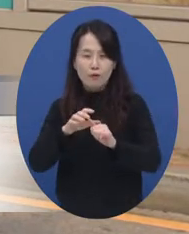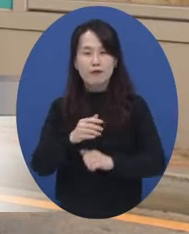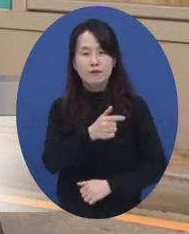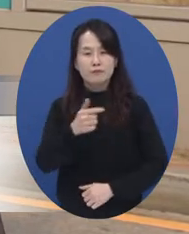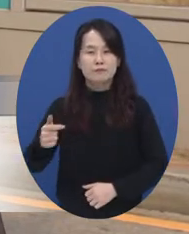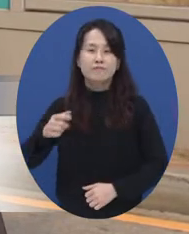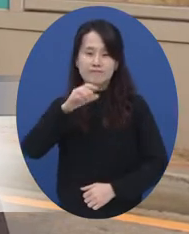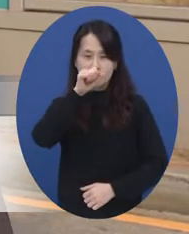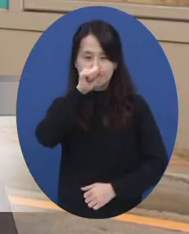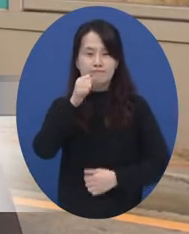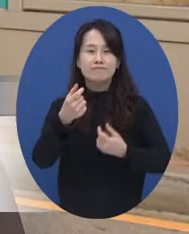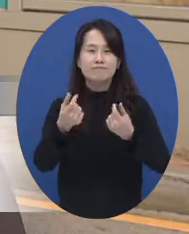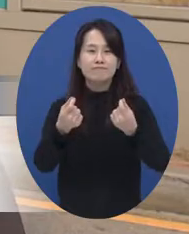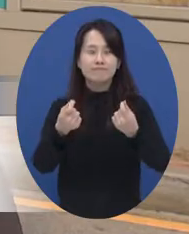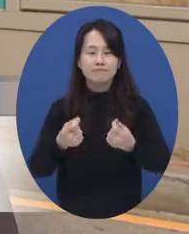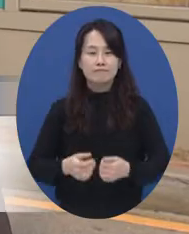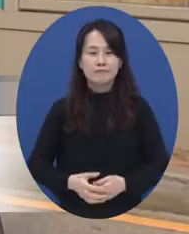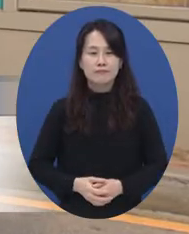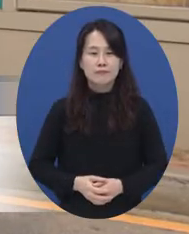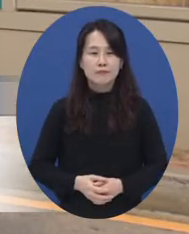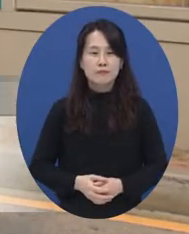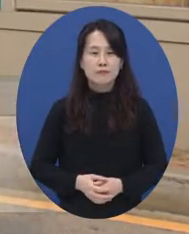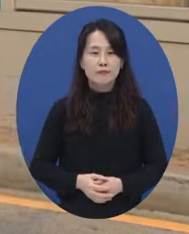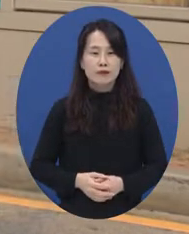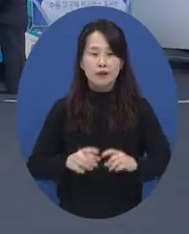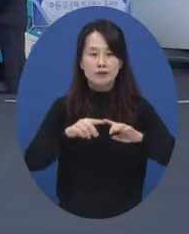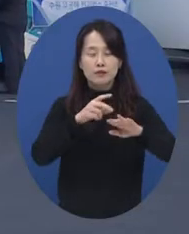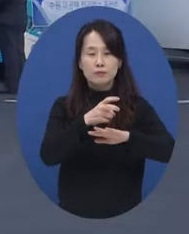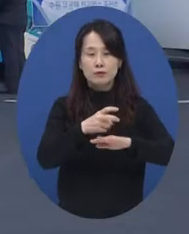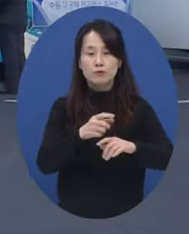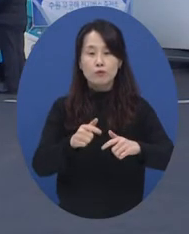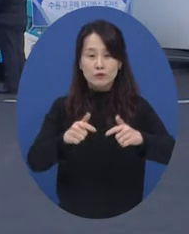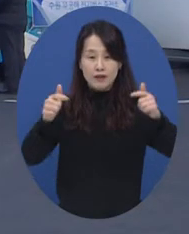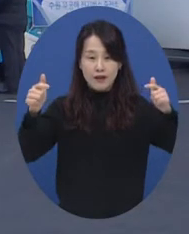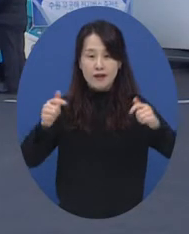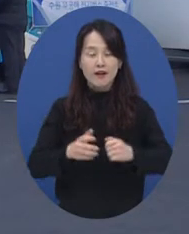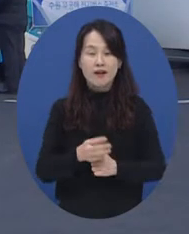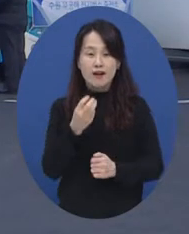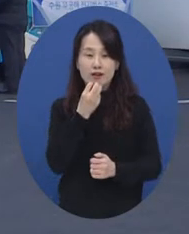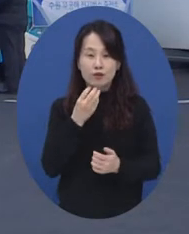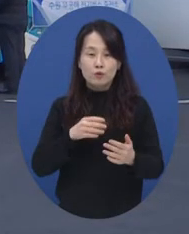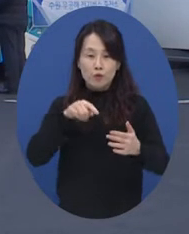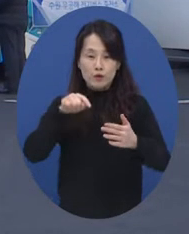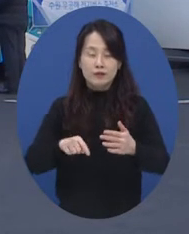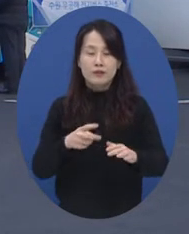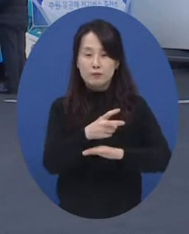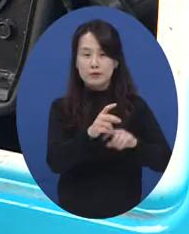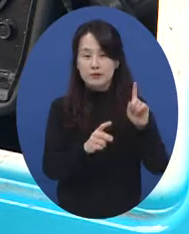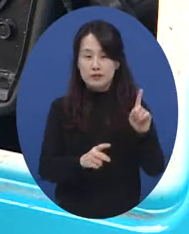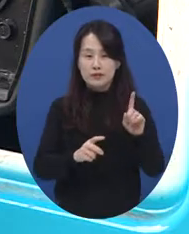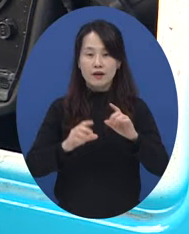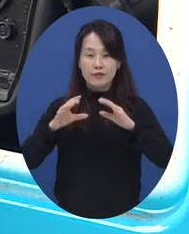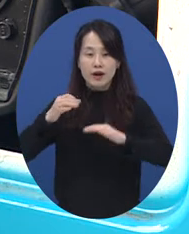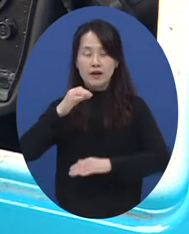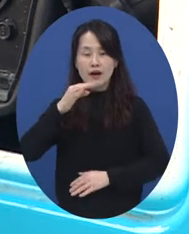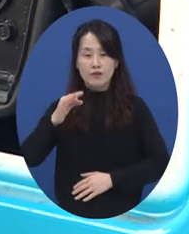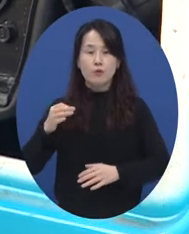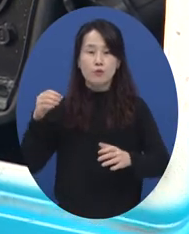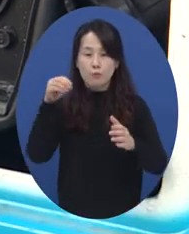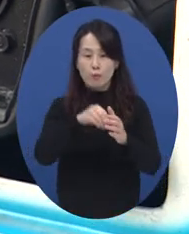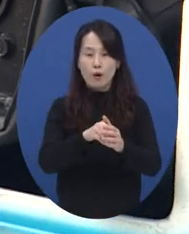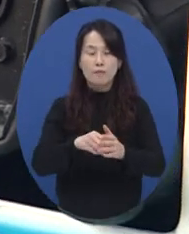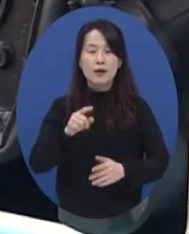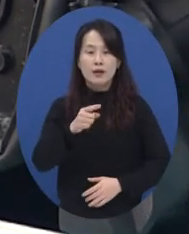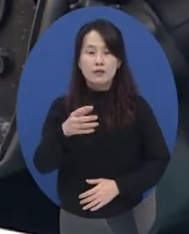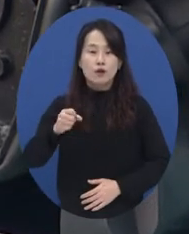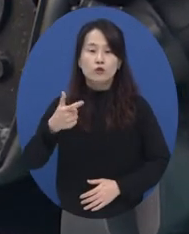그런 점에서 전기차를 이용한다는 게 상당히 좋은 것 같고요. 전기버스 확대 차원에서 경기도는 버스 한 대당 국비를